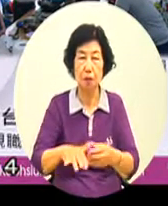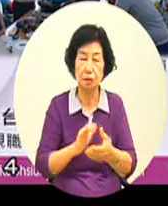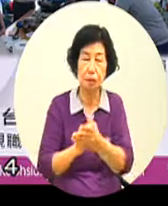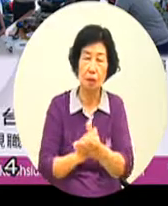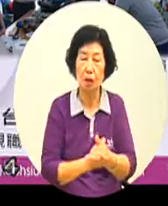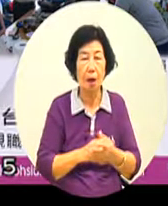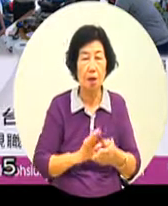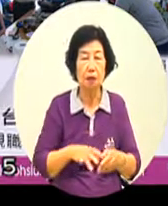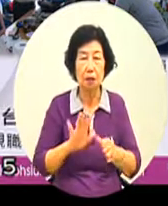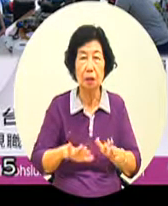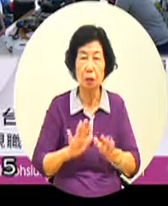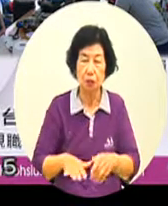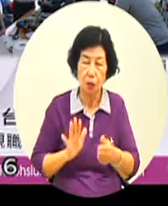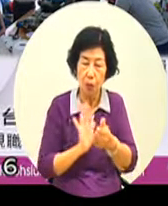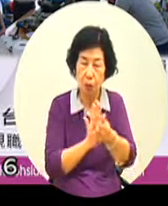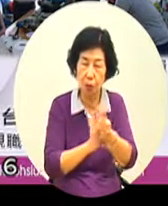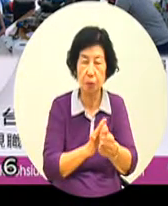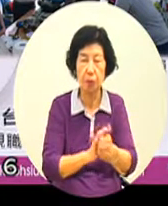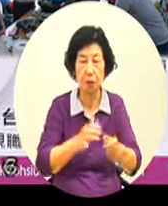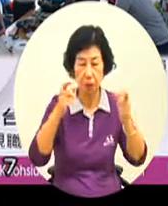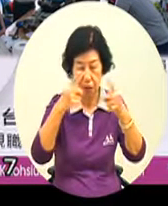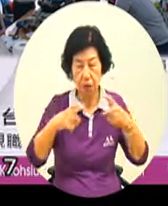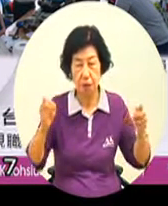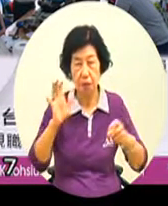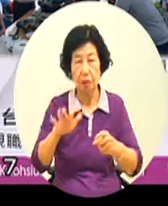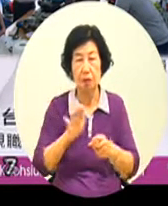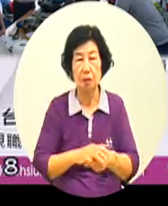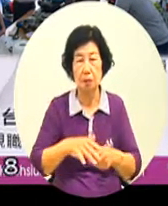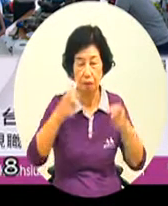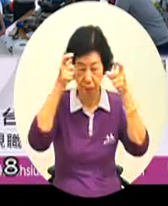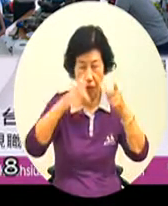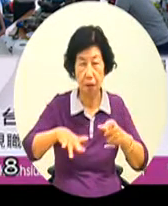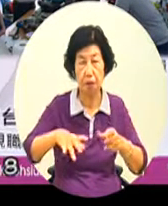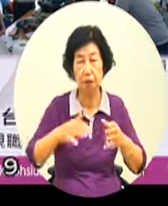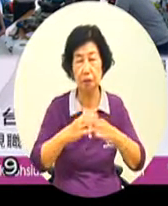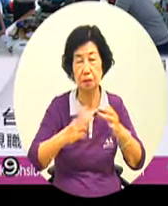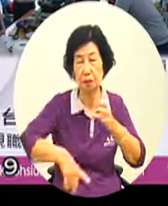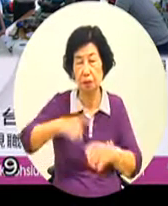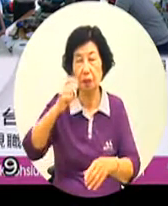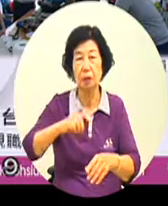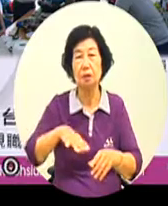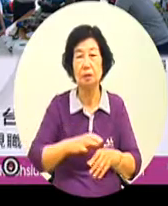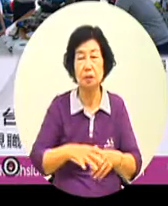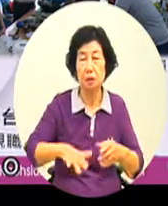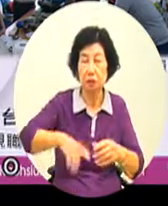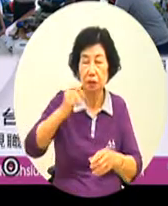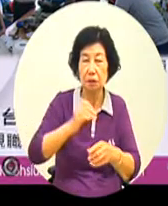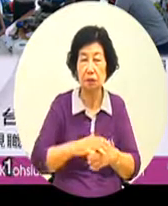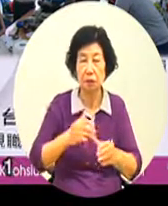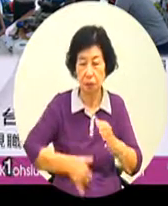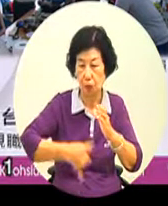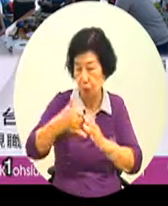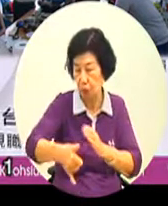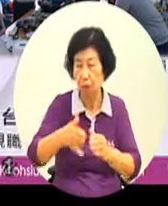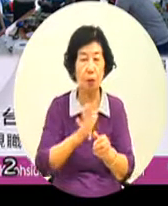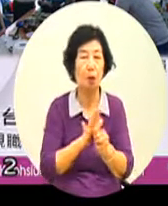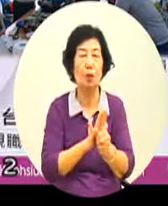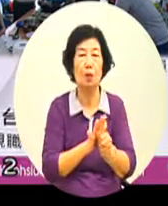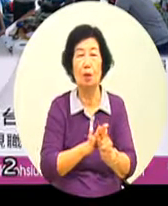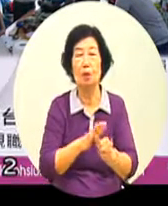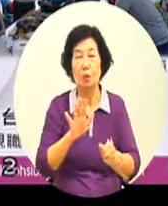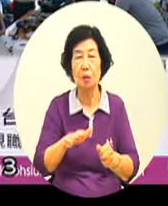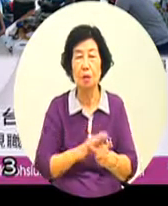持续在推动，还有我们高雄市首创的坐月子到宅服务，还有相关的一个媒合平台，我们持续的为市